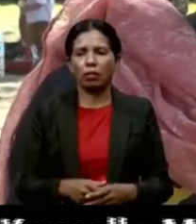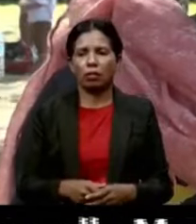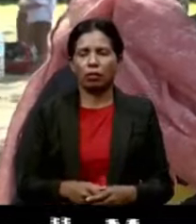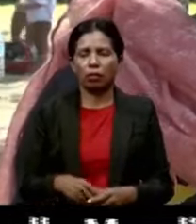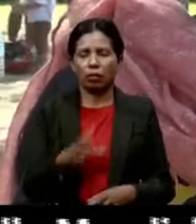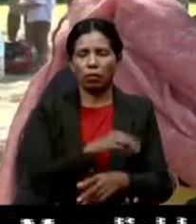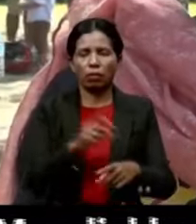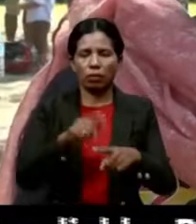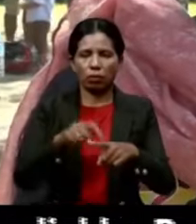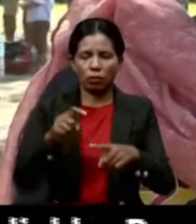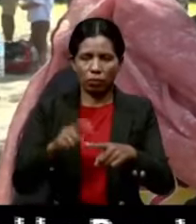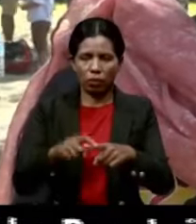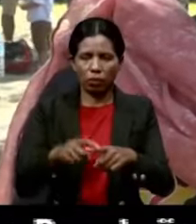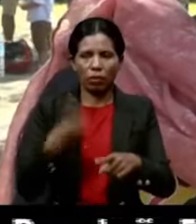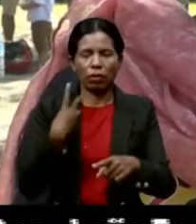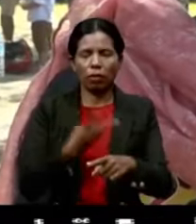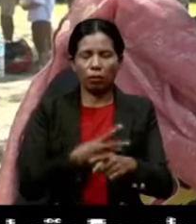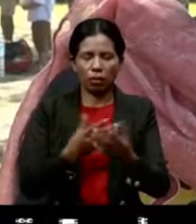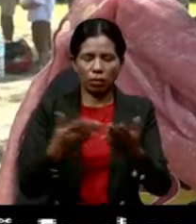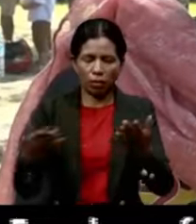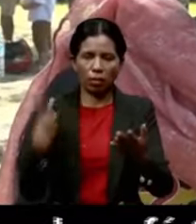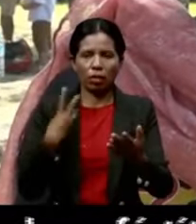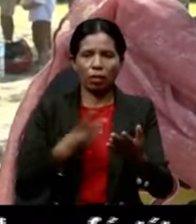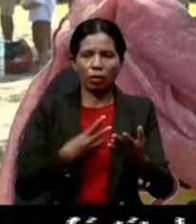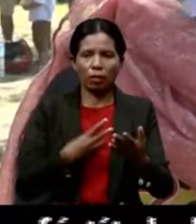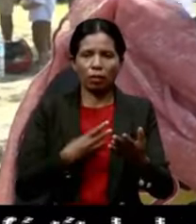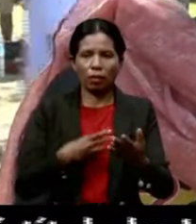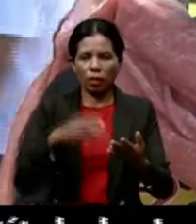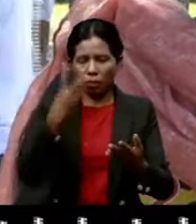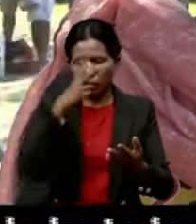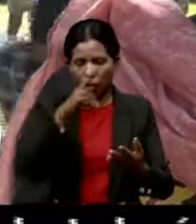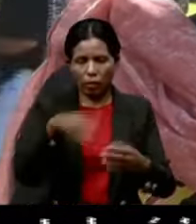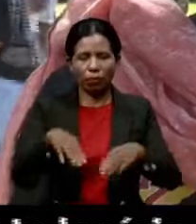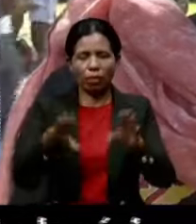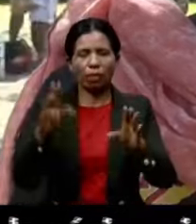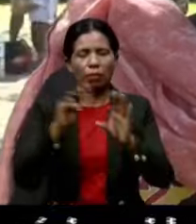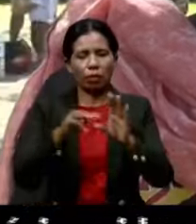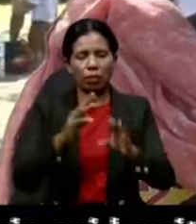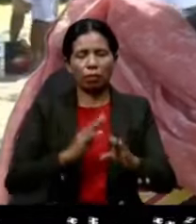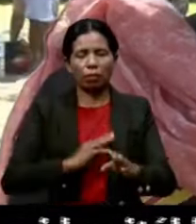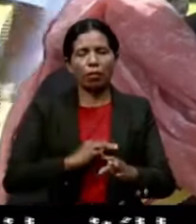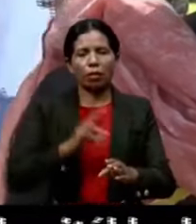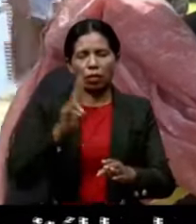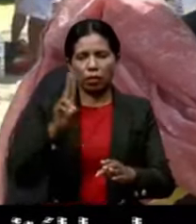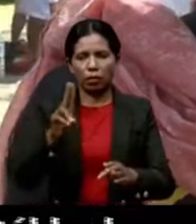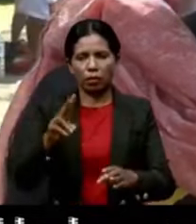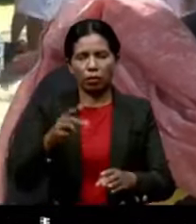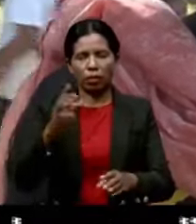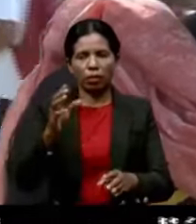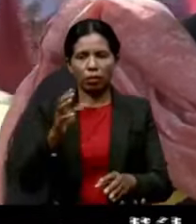koto, kontas, amin ya produk lokal, amin ya servis ya merkado man liu. Amin triste tamba premier